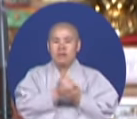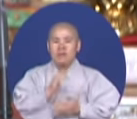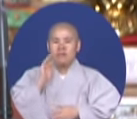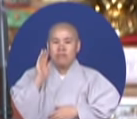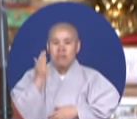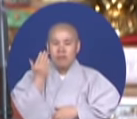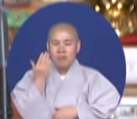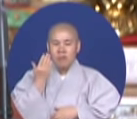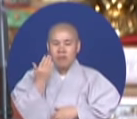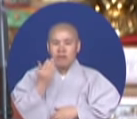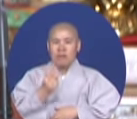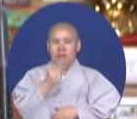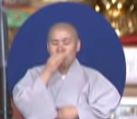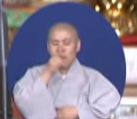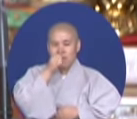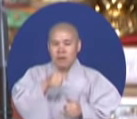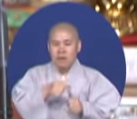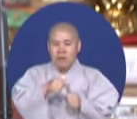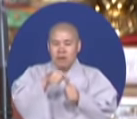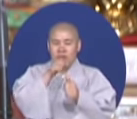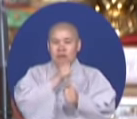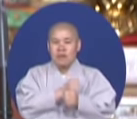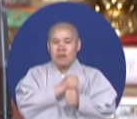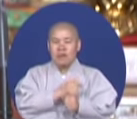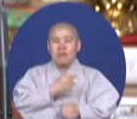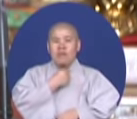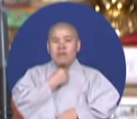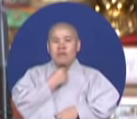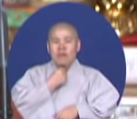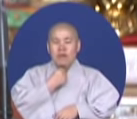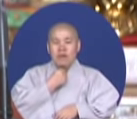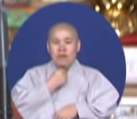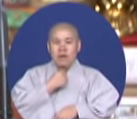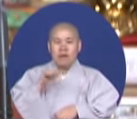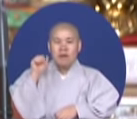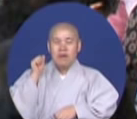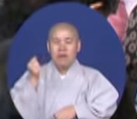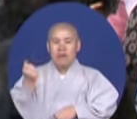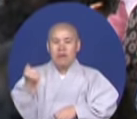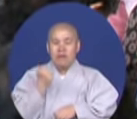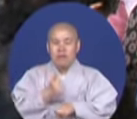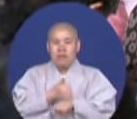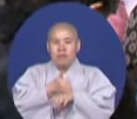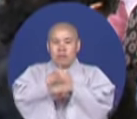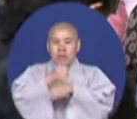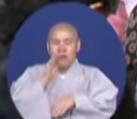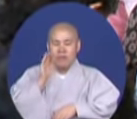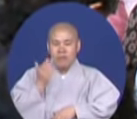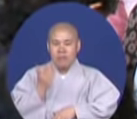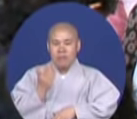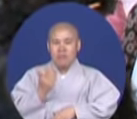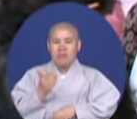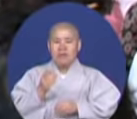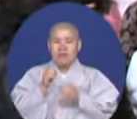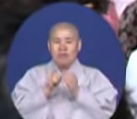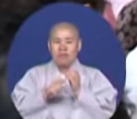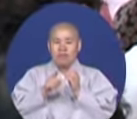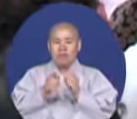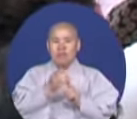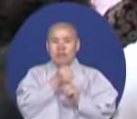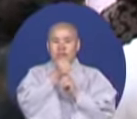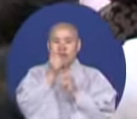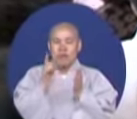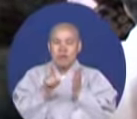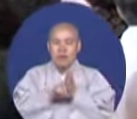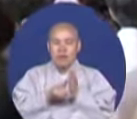성불해서 중생을 제도하는 원력보살이 된다. 이게 이제 불교입니다. 그럼 왜 그렇게